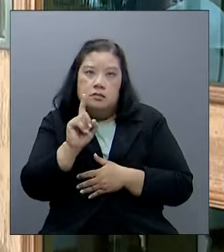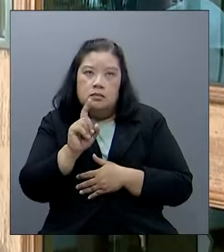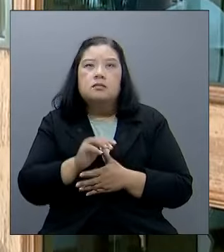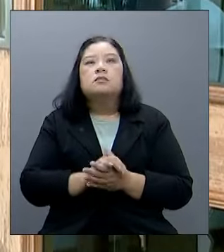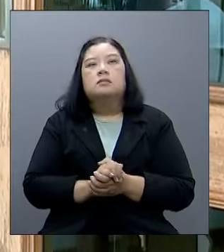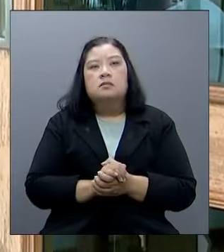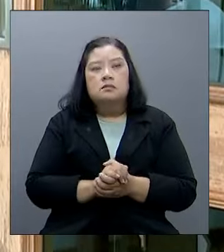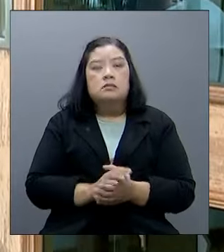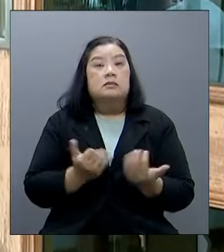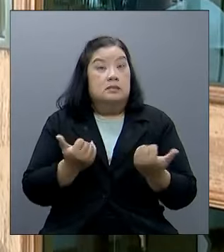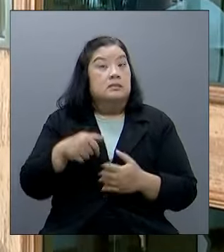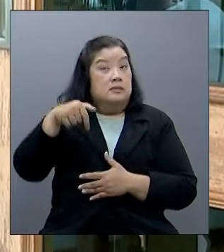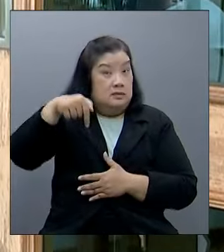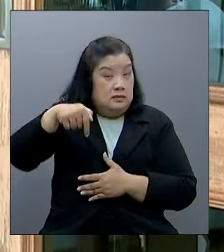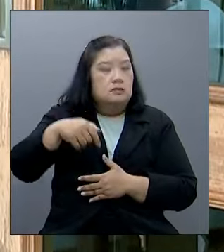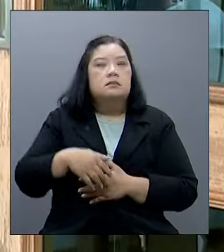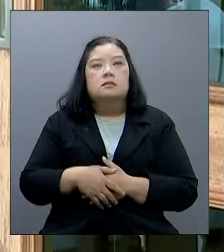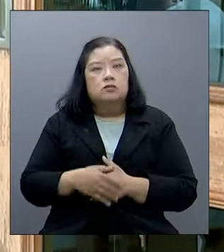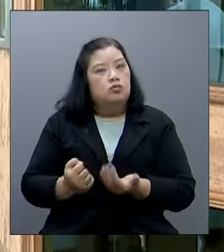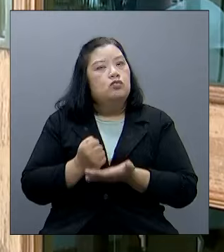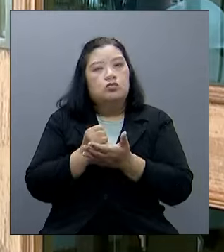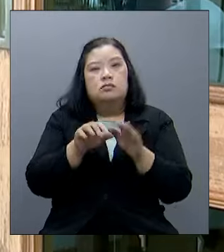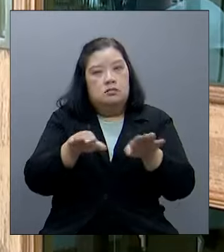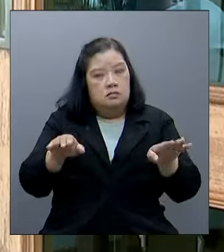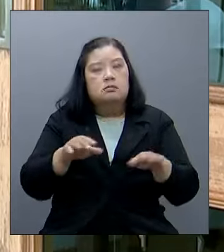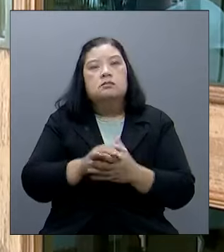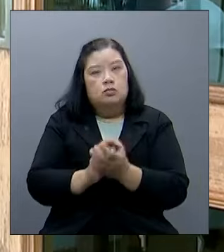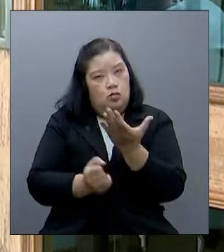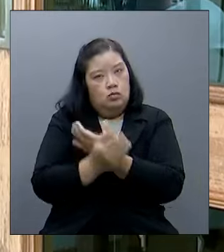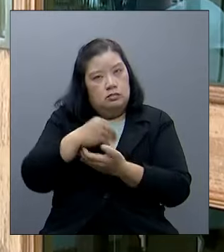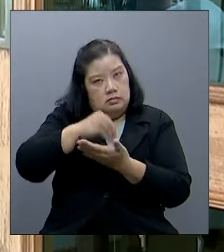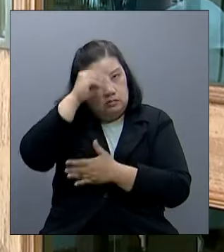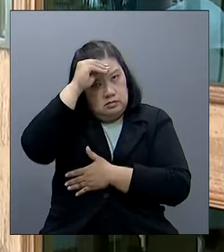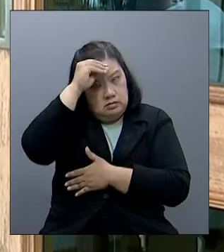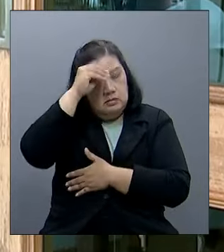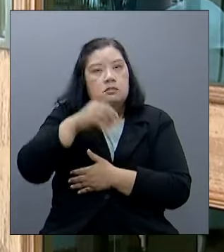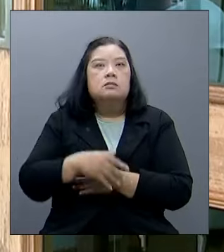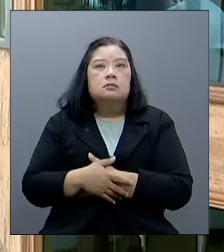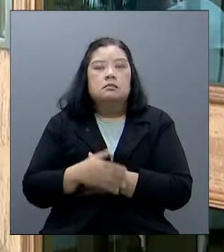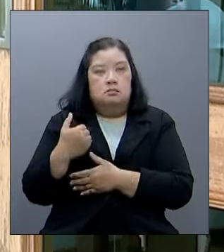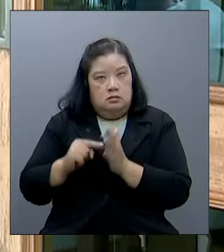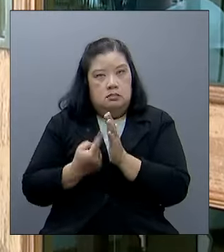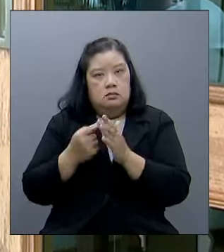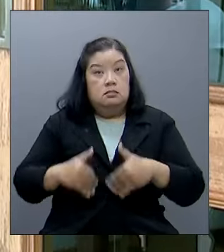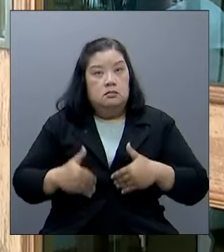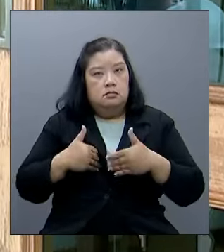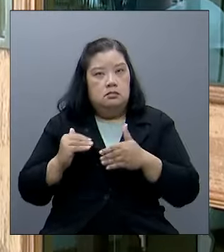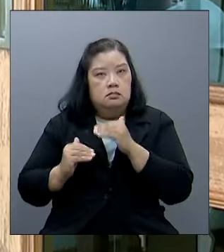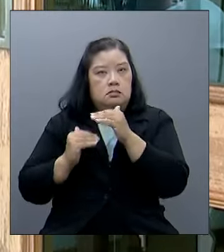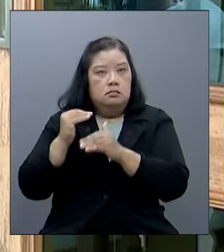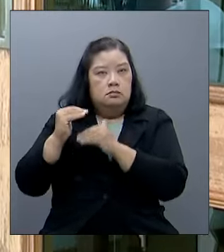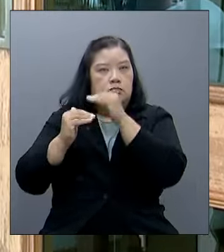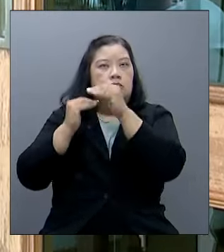ที่นี่เหมือนเป็นที่ที่สานฝันให้กับเด็กจริงๆเป็นเหมือนบันไดก้าวแรกให้กับเขาให้เขา